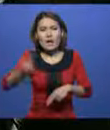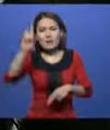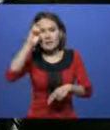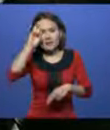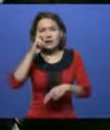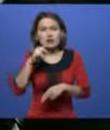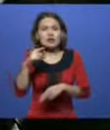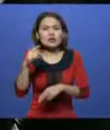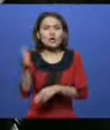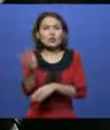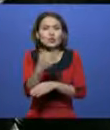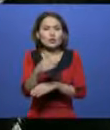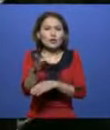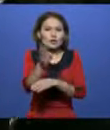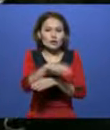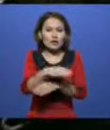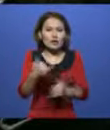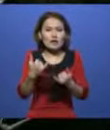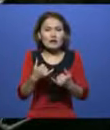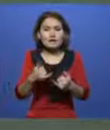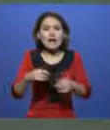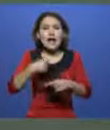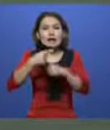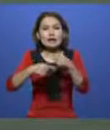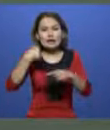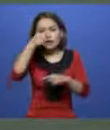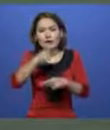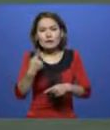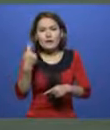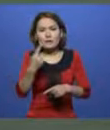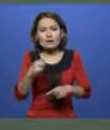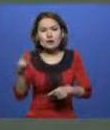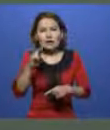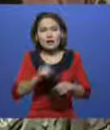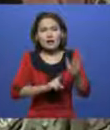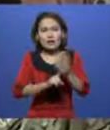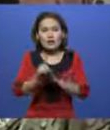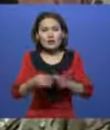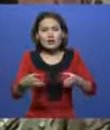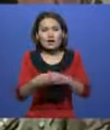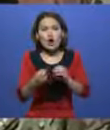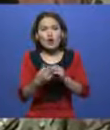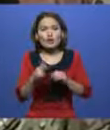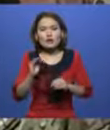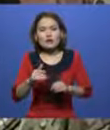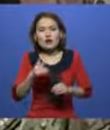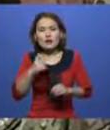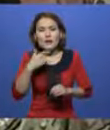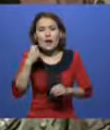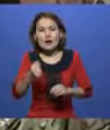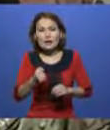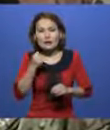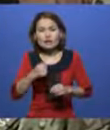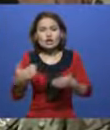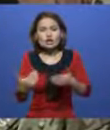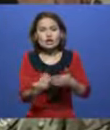түсірілді. Америкалық генерал Джон Кэмпбеллдің айтуынша, келер жылдың 1-ші қаңтарынан бастап, құрамында 13 мың жасағы бар резолют саппорт деп аталатын